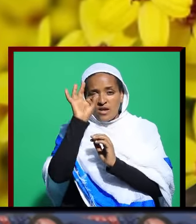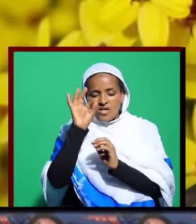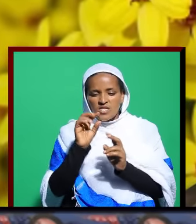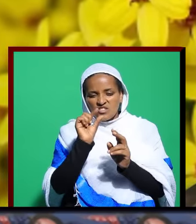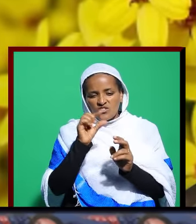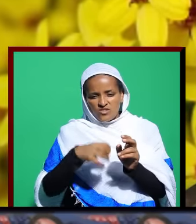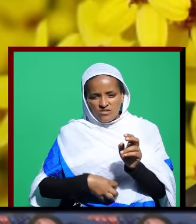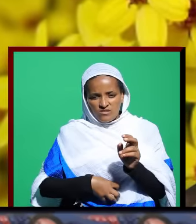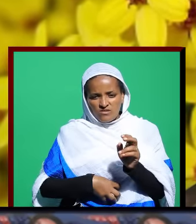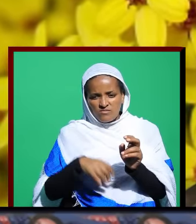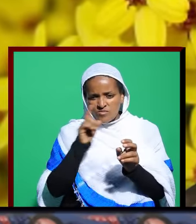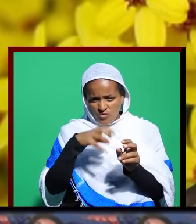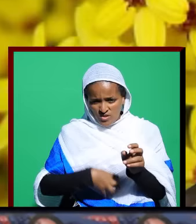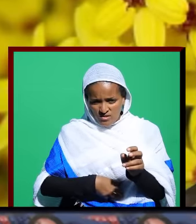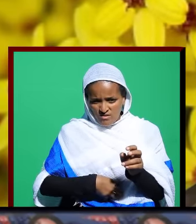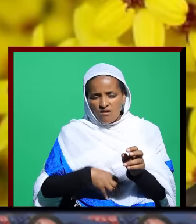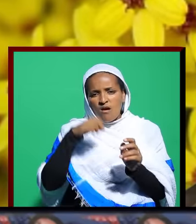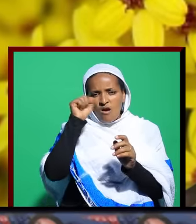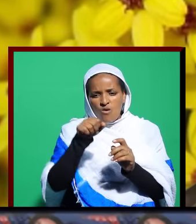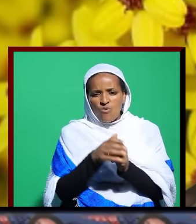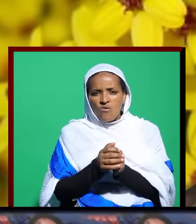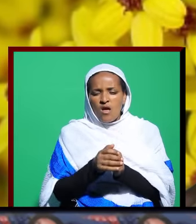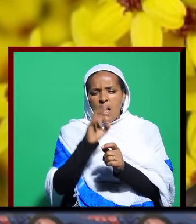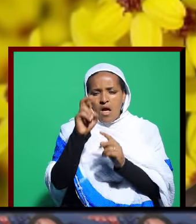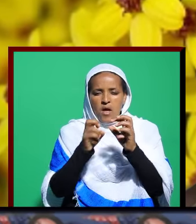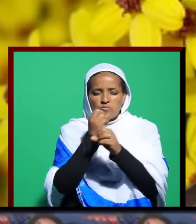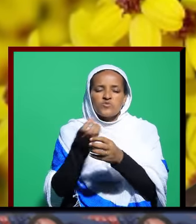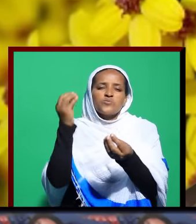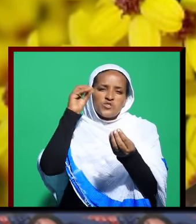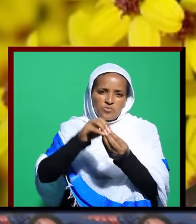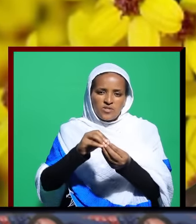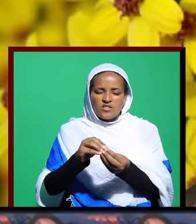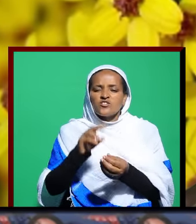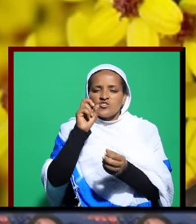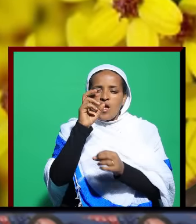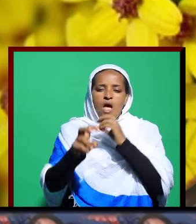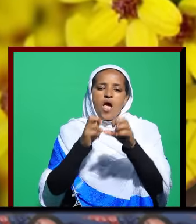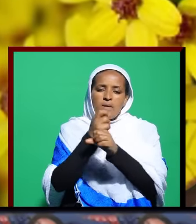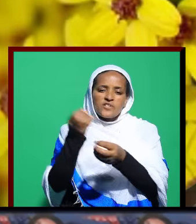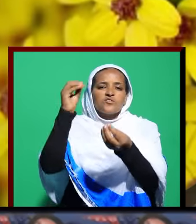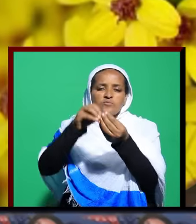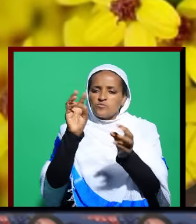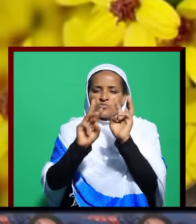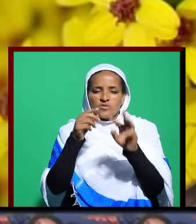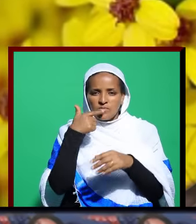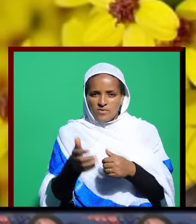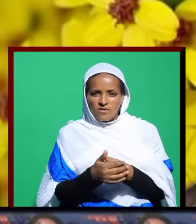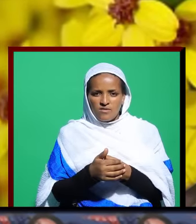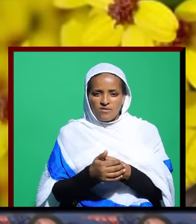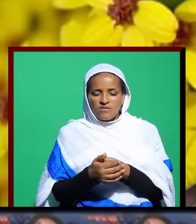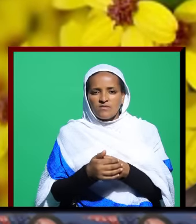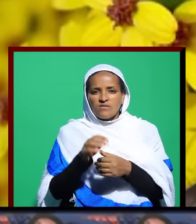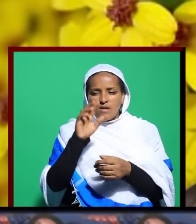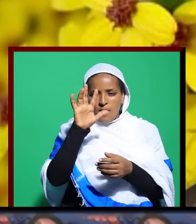ስለተገኘ ትንሽ ቅር አላቸው። ምን ነው ቅር አለሽ እንዴ? አዎ፣ እንደው አንድ 20 ዓመት ብትጨምርልኝ። እሺ 20ም አድርጌልሻለሁ